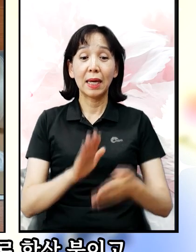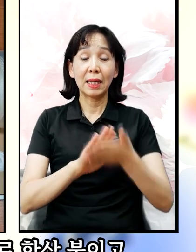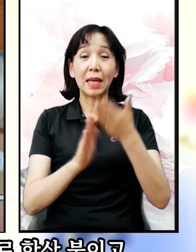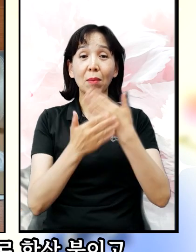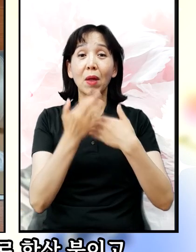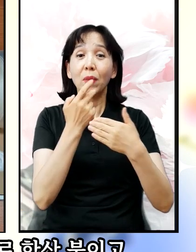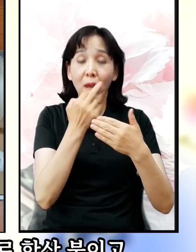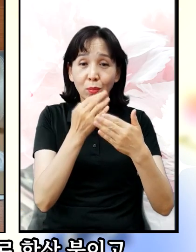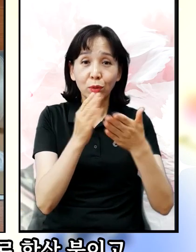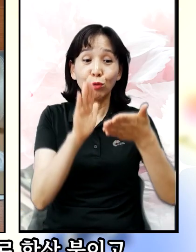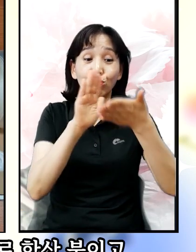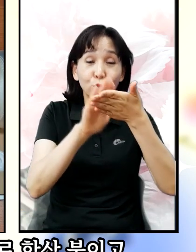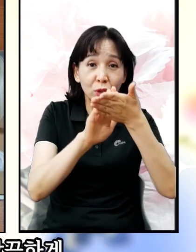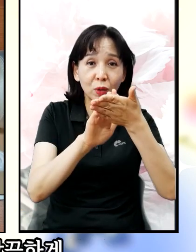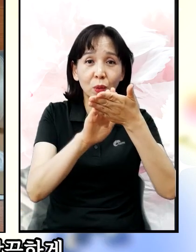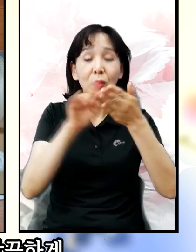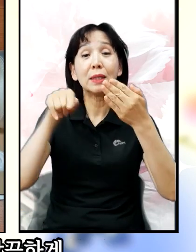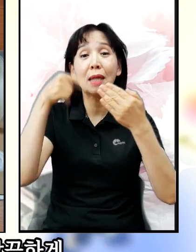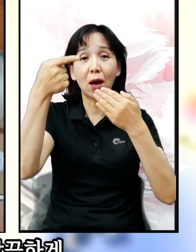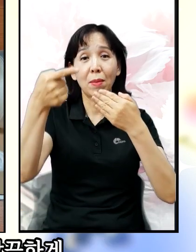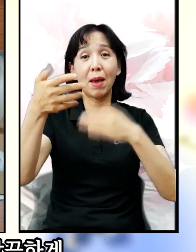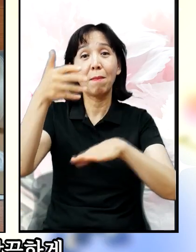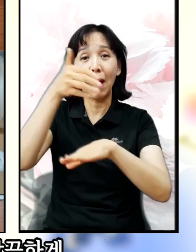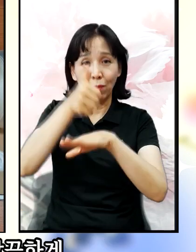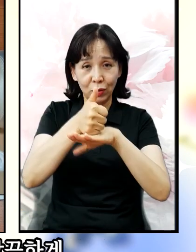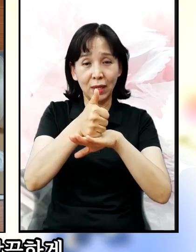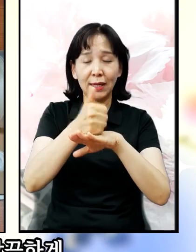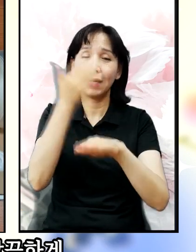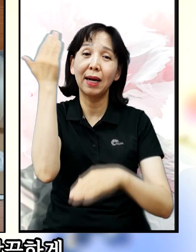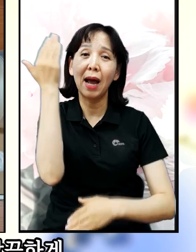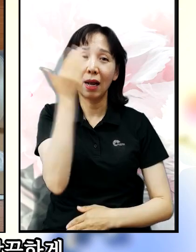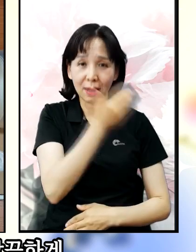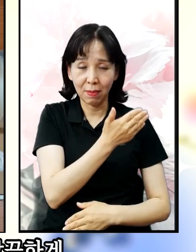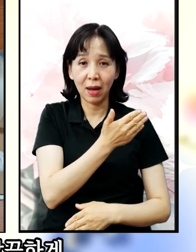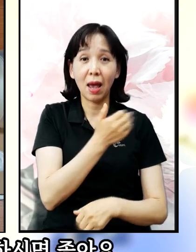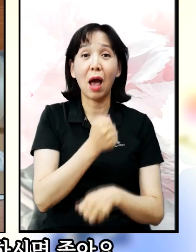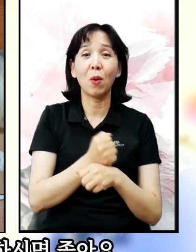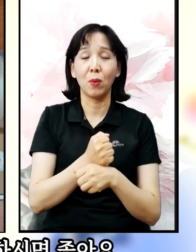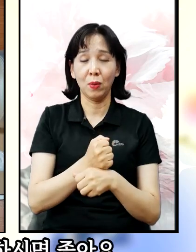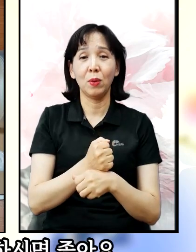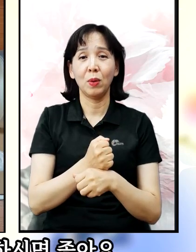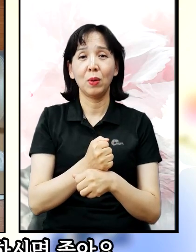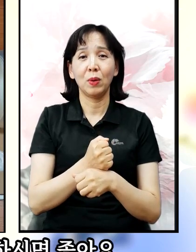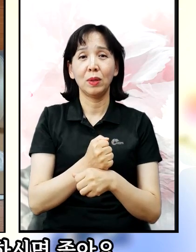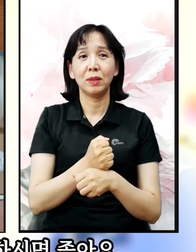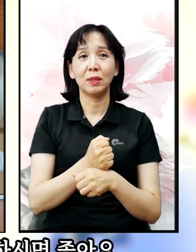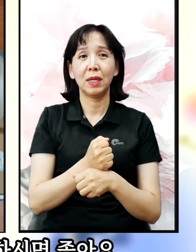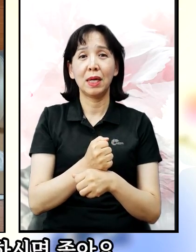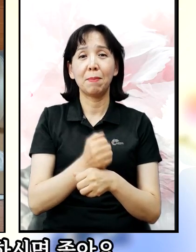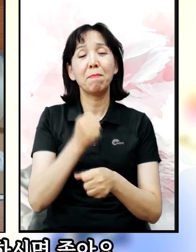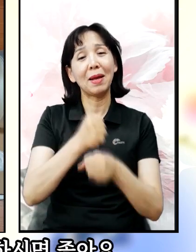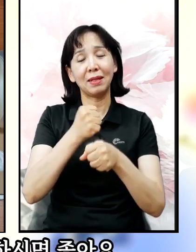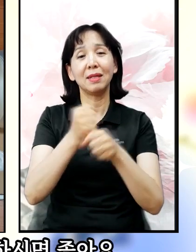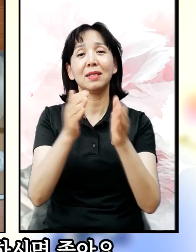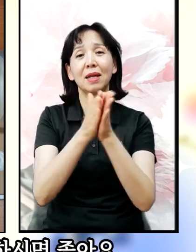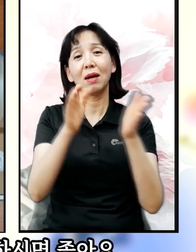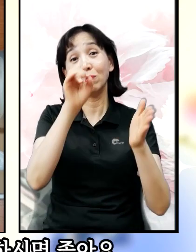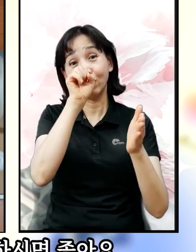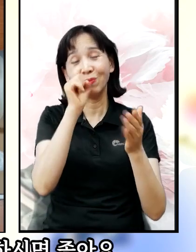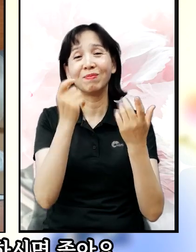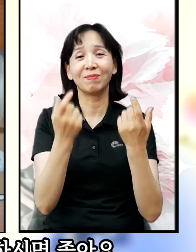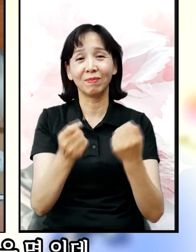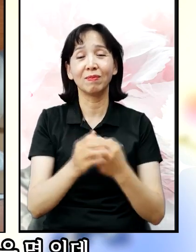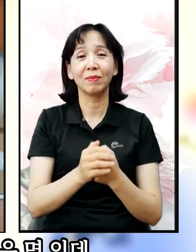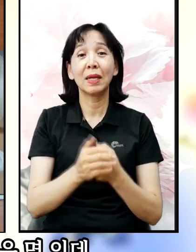양면 테이프도 마찬가지로 항상 붙이고 난 다음에는 끝을 마무리를 깔끔하게 해주신 다음에 작업을 시작하도록 하시면